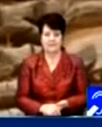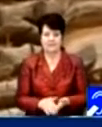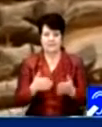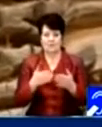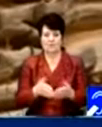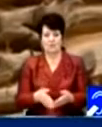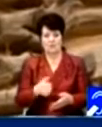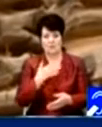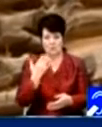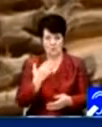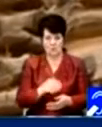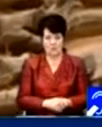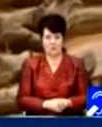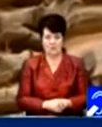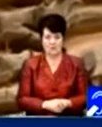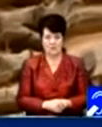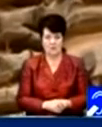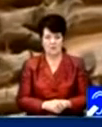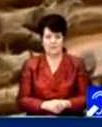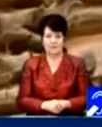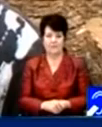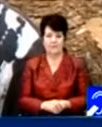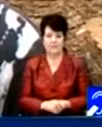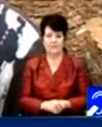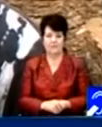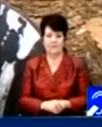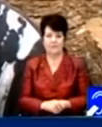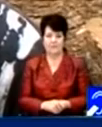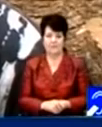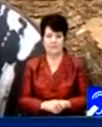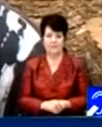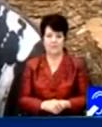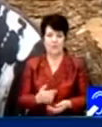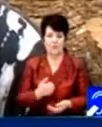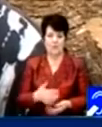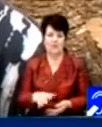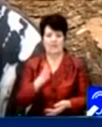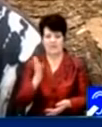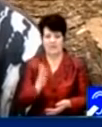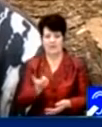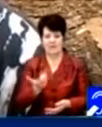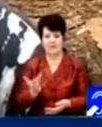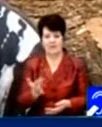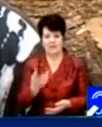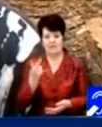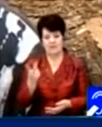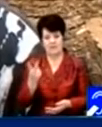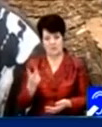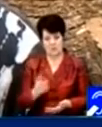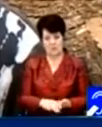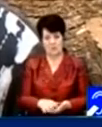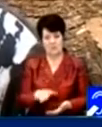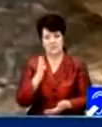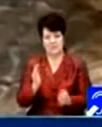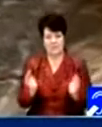monoxilă, o lundre monoxilă de asemenea dimensiuni. Noi avem câteva, două mai exact, dar sunt mult